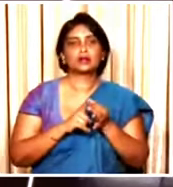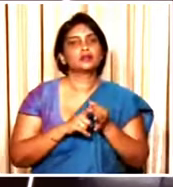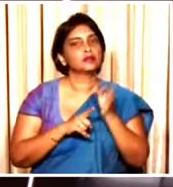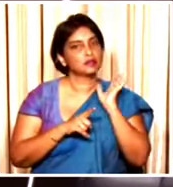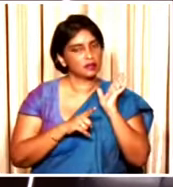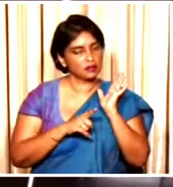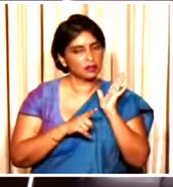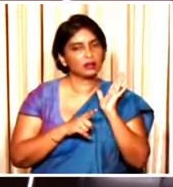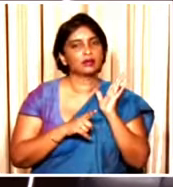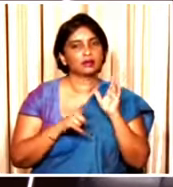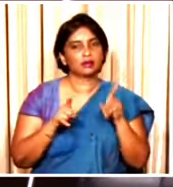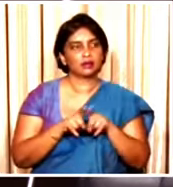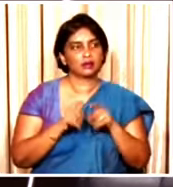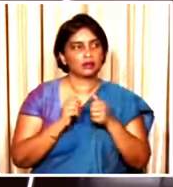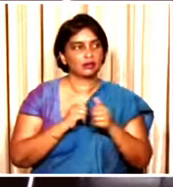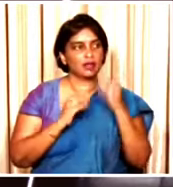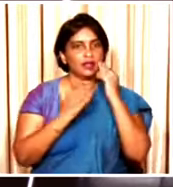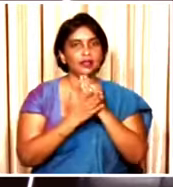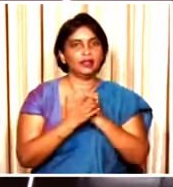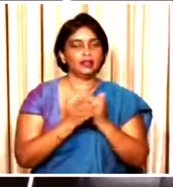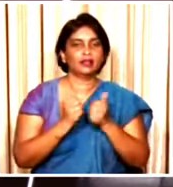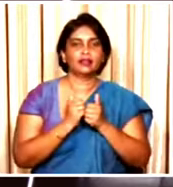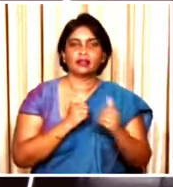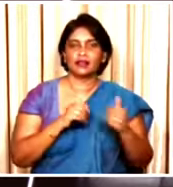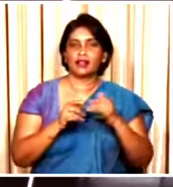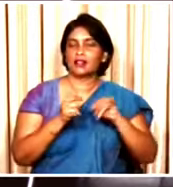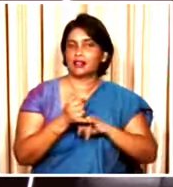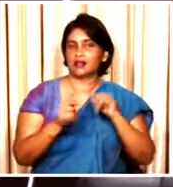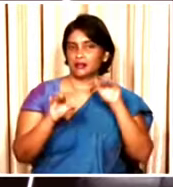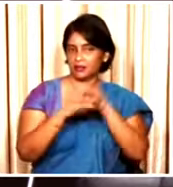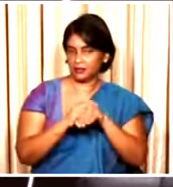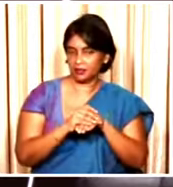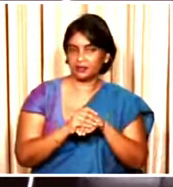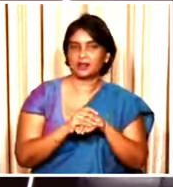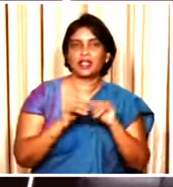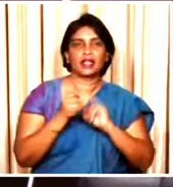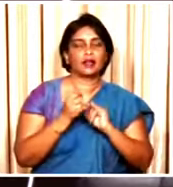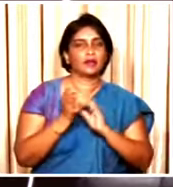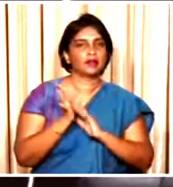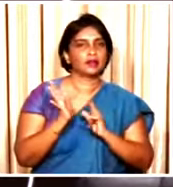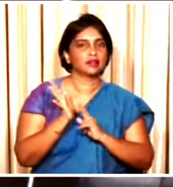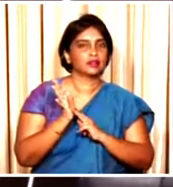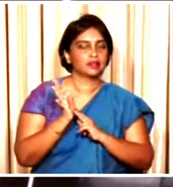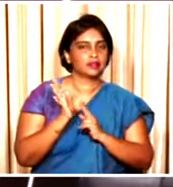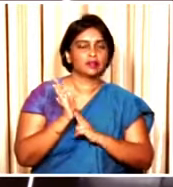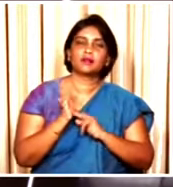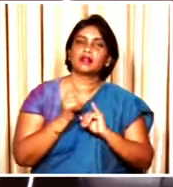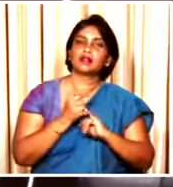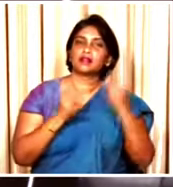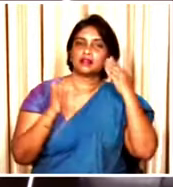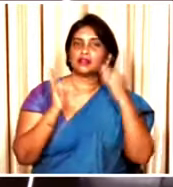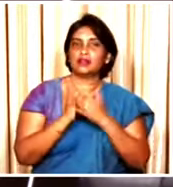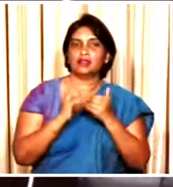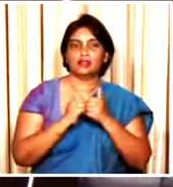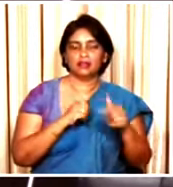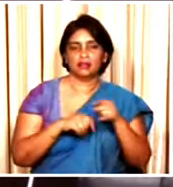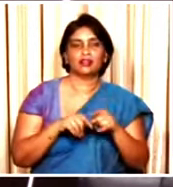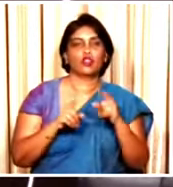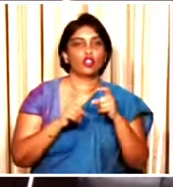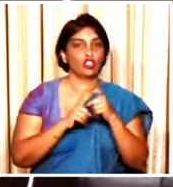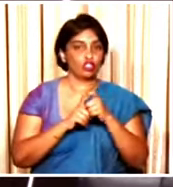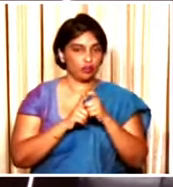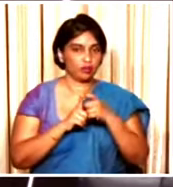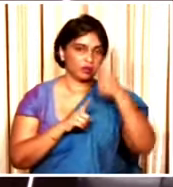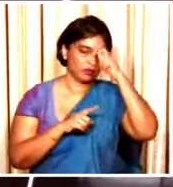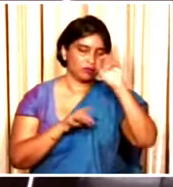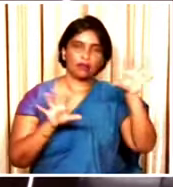සභාපතිවරයා සහ ලේකම්වරයා පත් වෙලා තියෙනවා නිවාස ශ්‍රීපාල සිල්ලා මහත්තයත් ඒ වගේම දුමින්ද සානායක